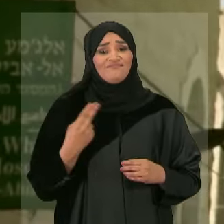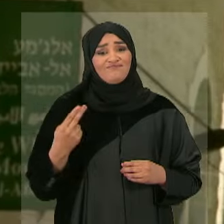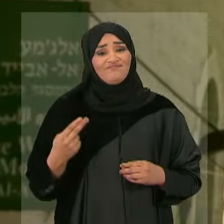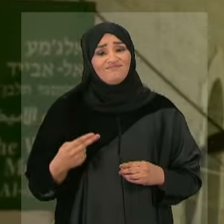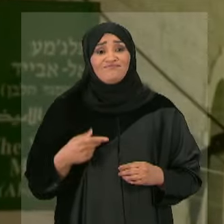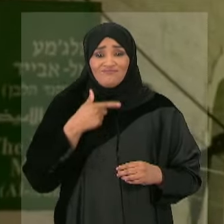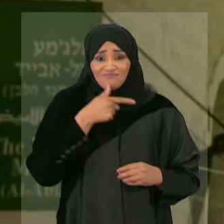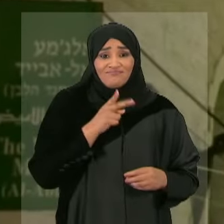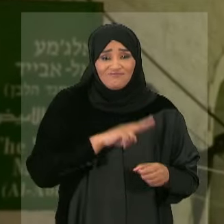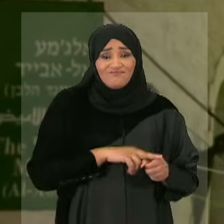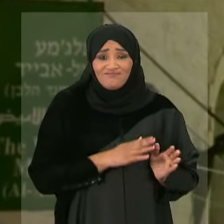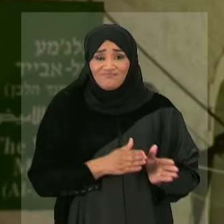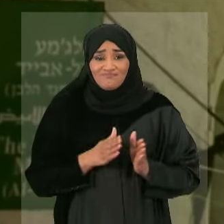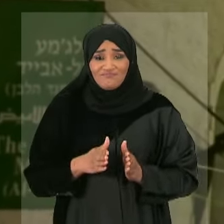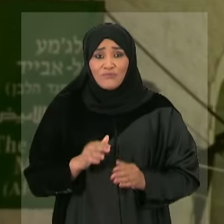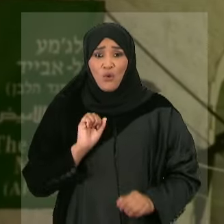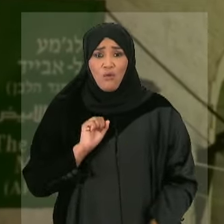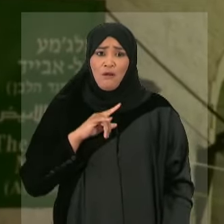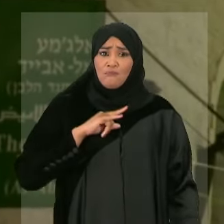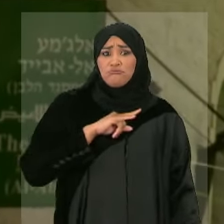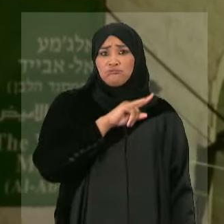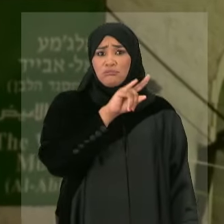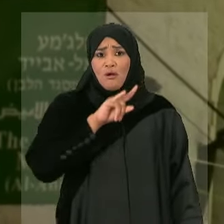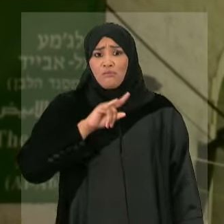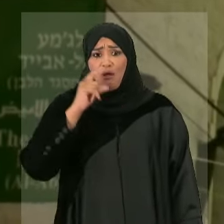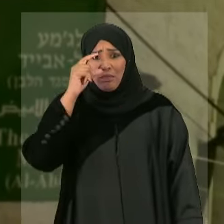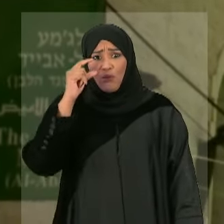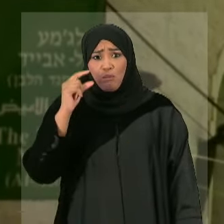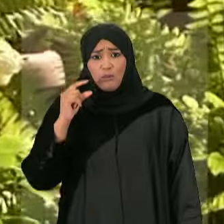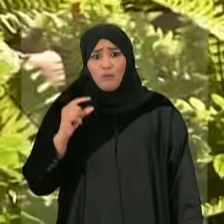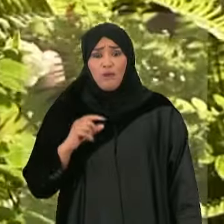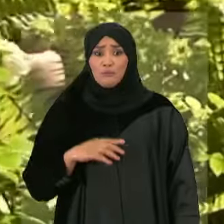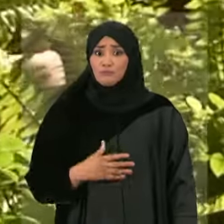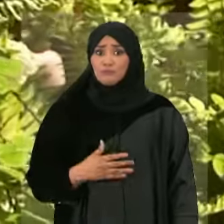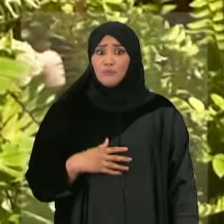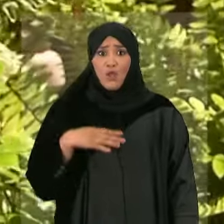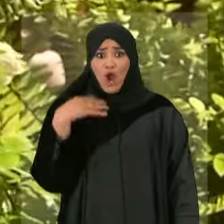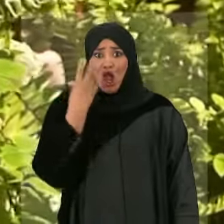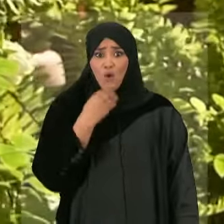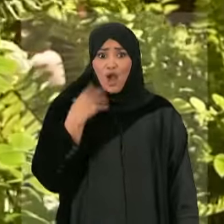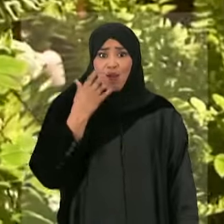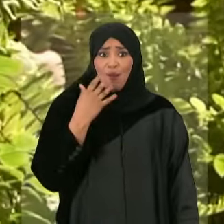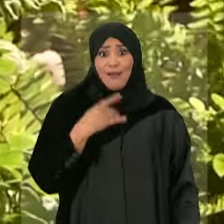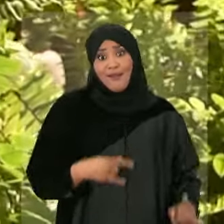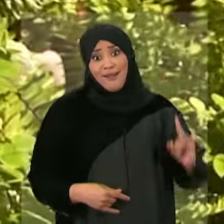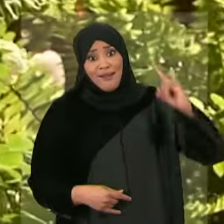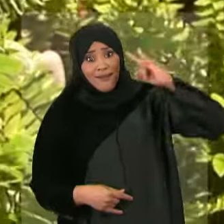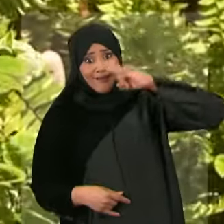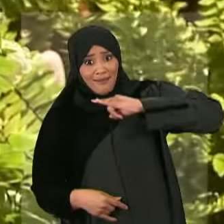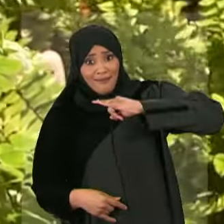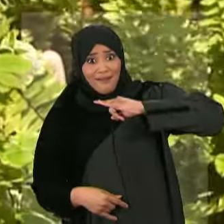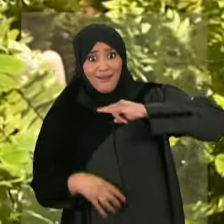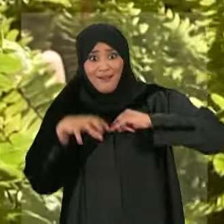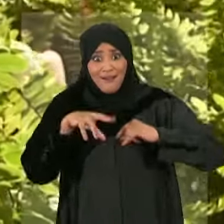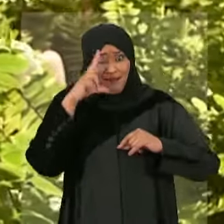يعني أنا بعرف لما سافر خارج البلاد أتفرج واو ما أحلى هون وما أحلى هون، ما أرجع أفوت على الناصرة واو شو